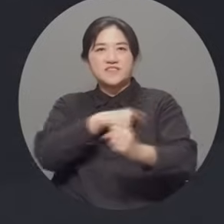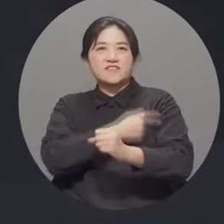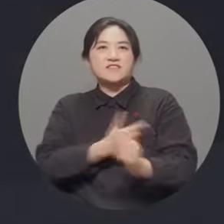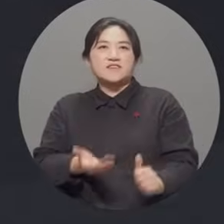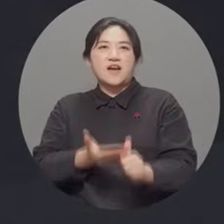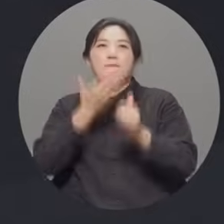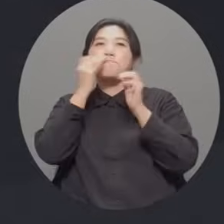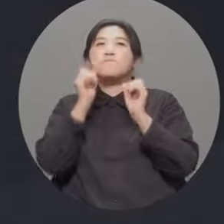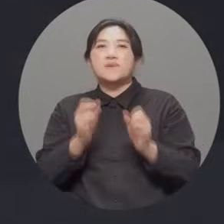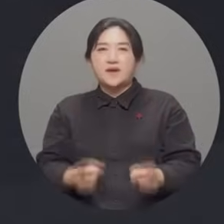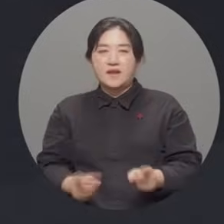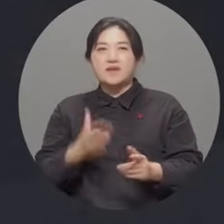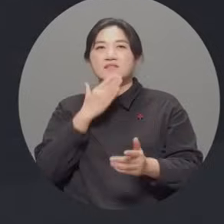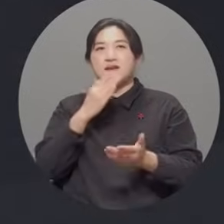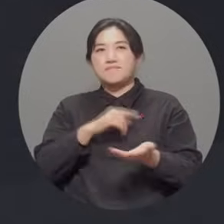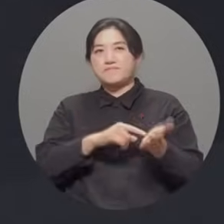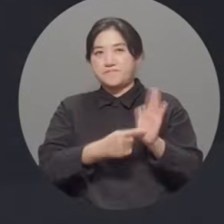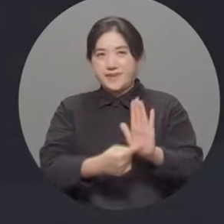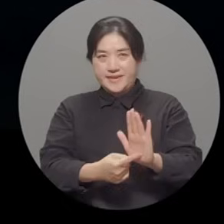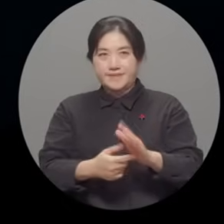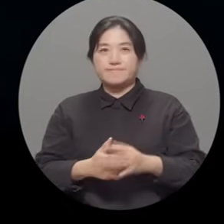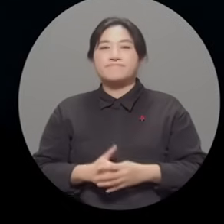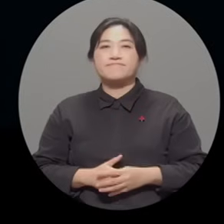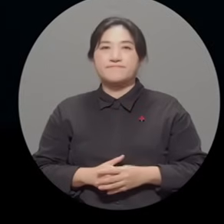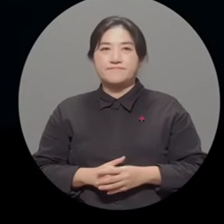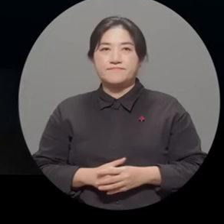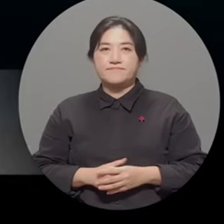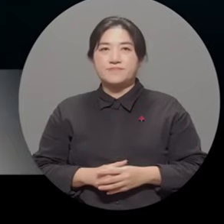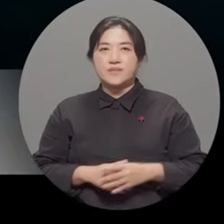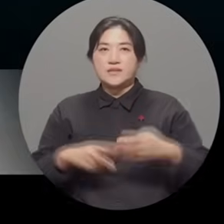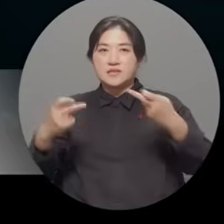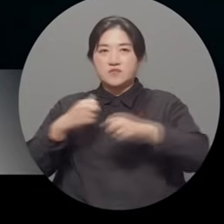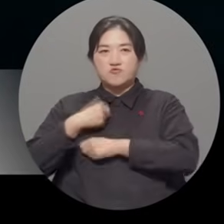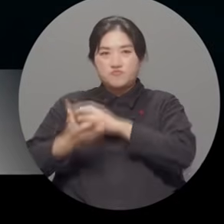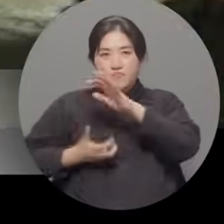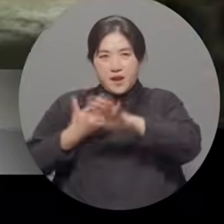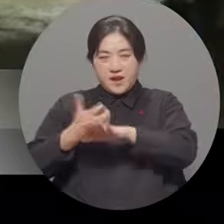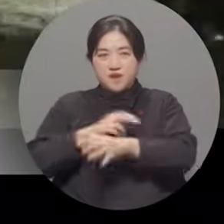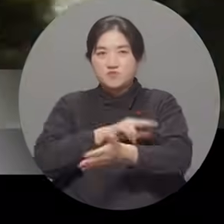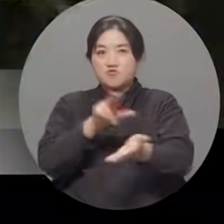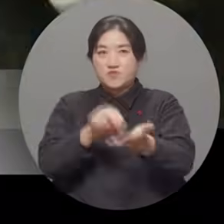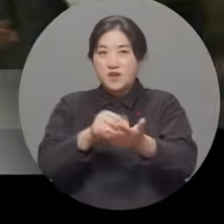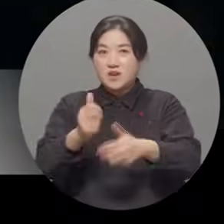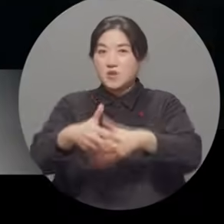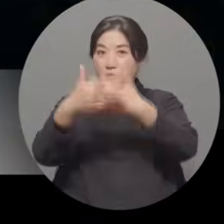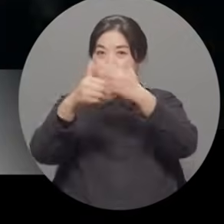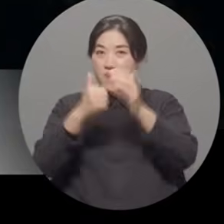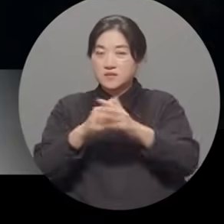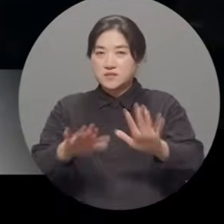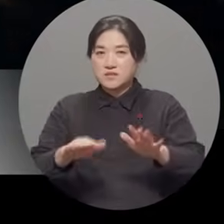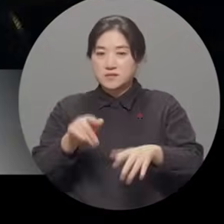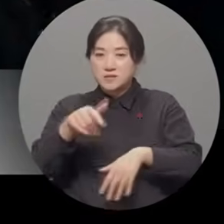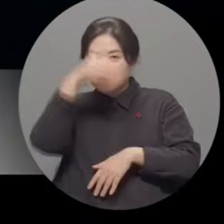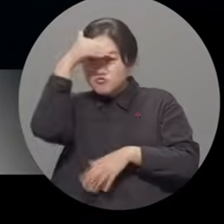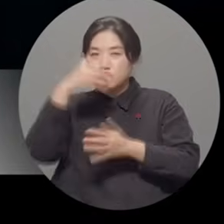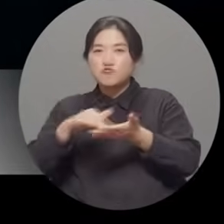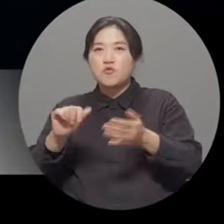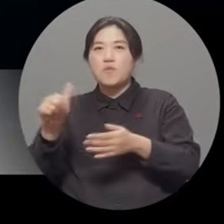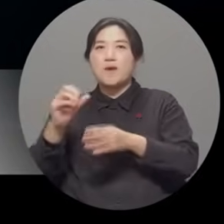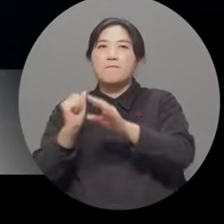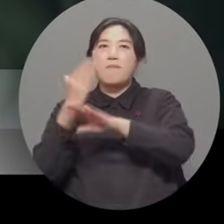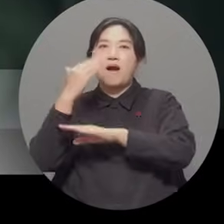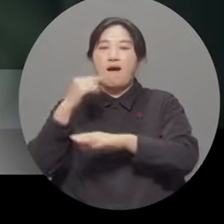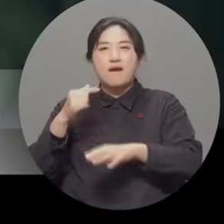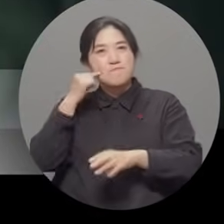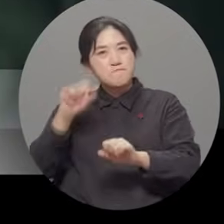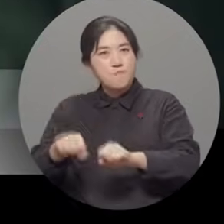강화할 기회가 될 것이라고 밝혔습니다. 12.12 군사반란을 다룬 이 영화는 현재 500만 관객을 넘어서며 흥행